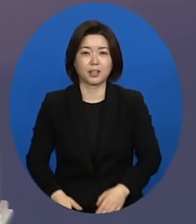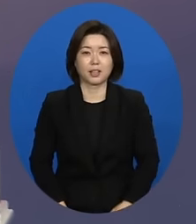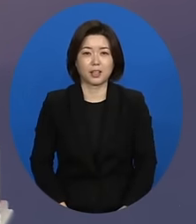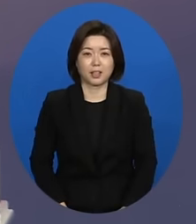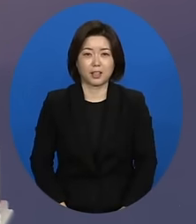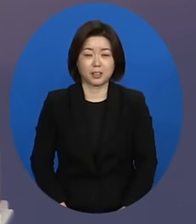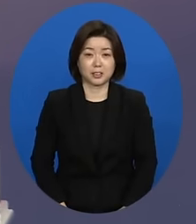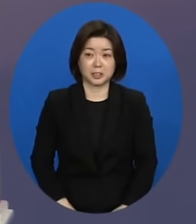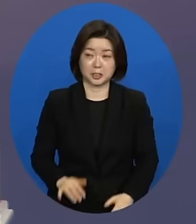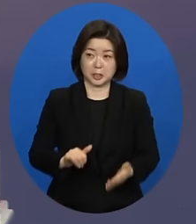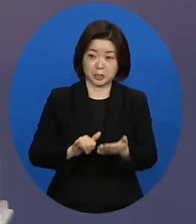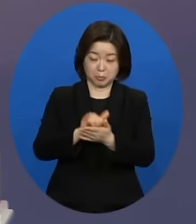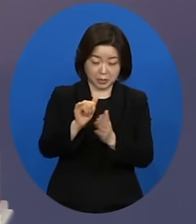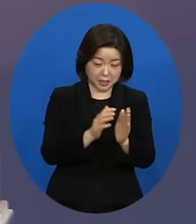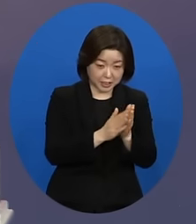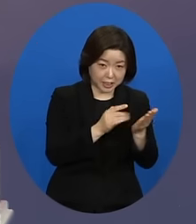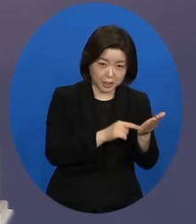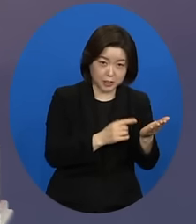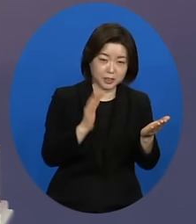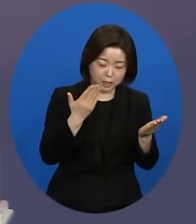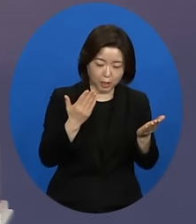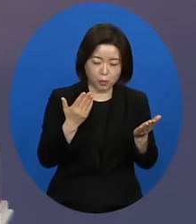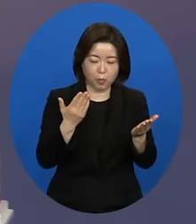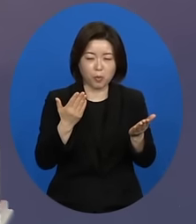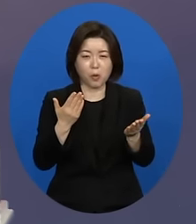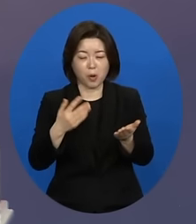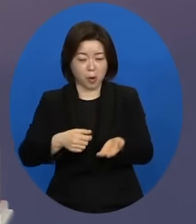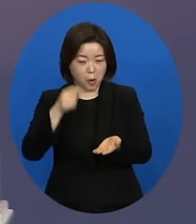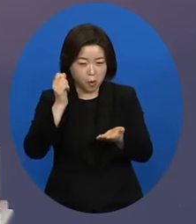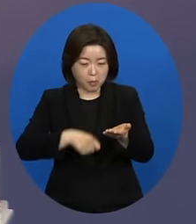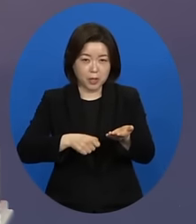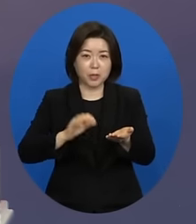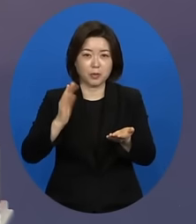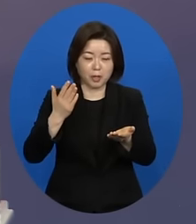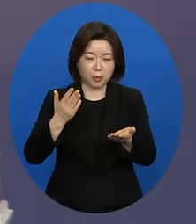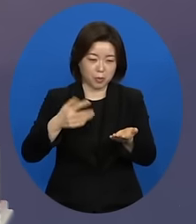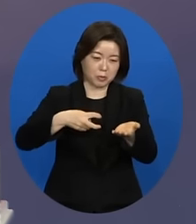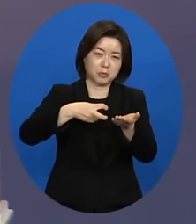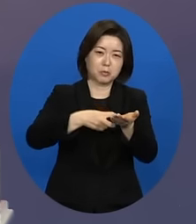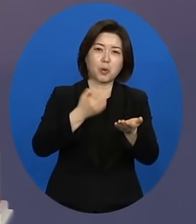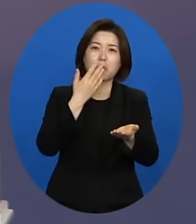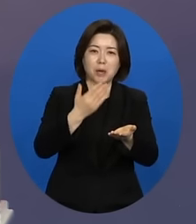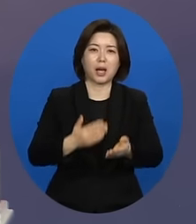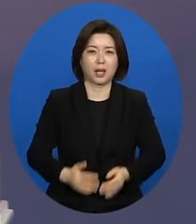여권 나오고 비자 나오고 비행기표가 나왔습니다.